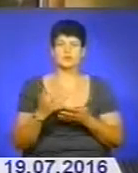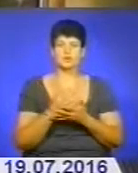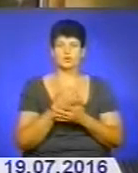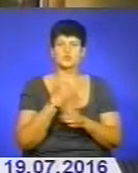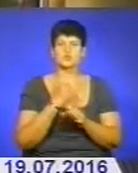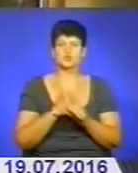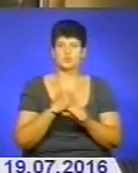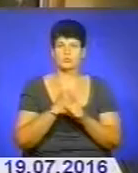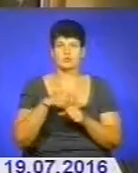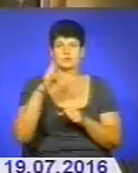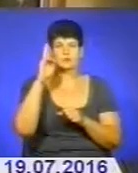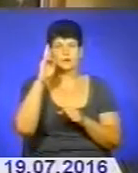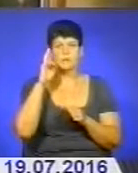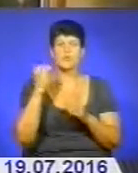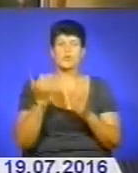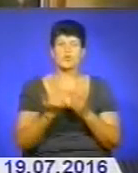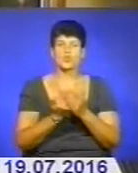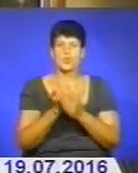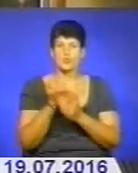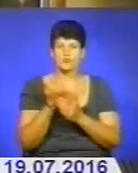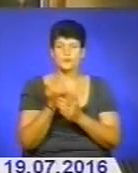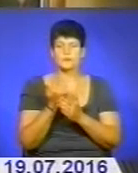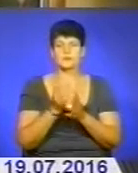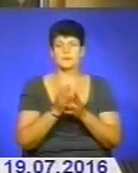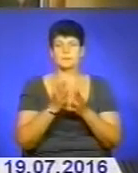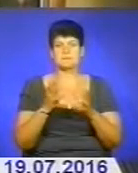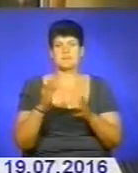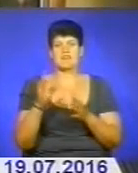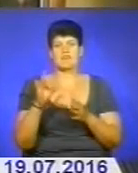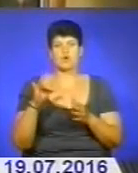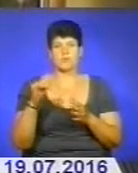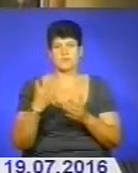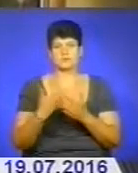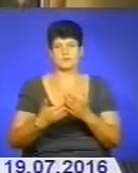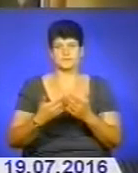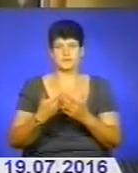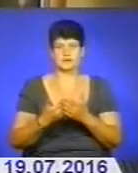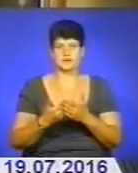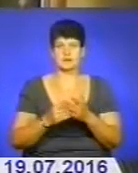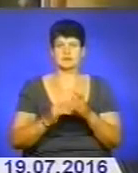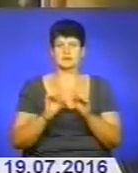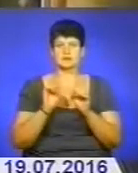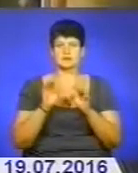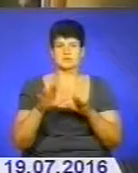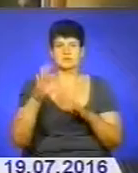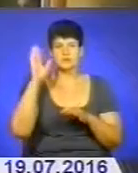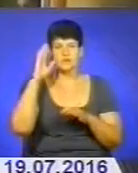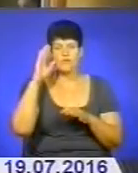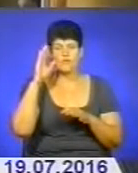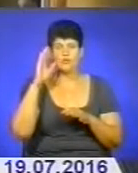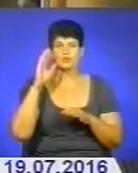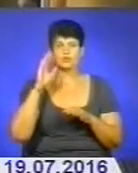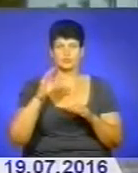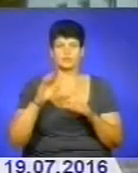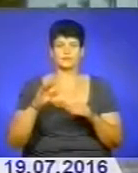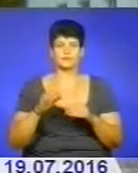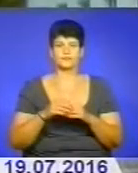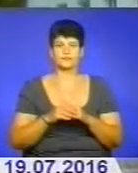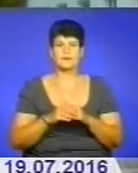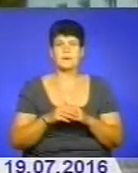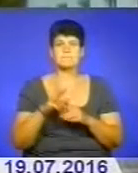зробити вбиральню вже по-новому, більш до європейського стилю. І запустили воду у всій школі.